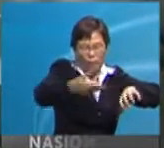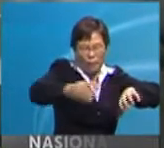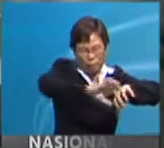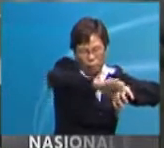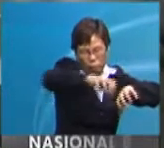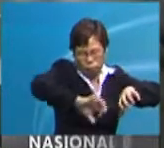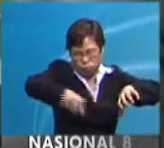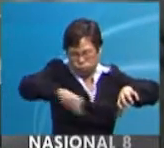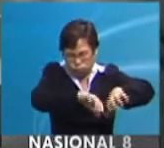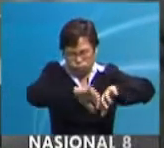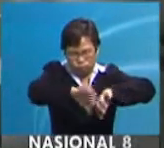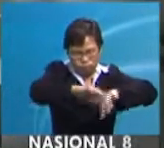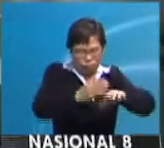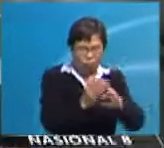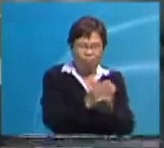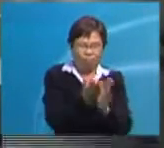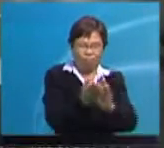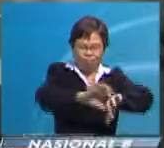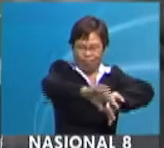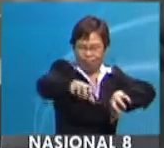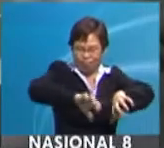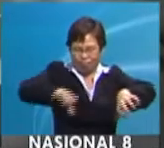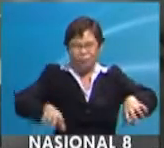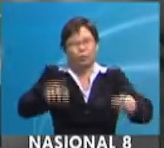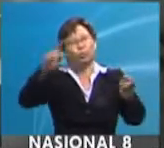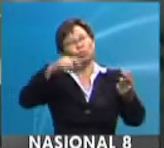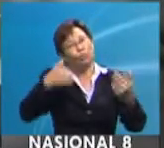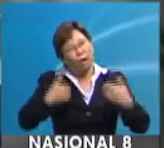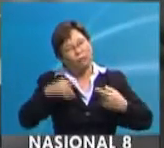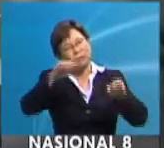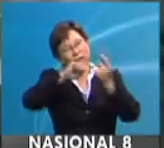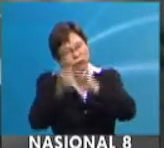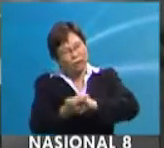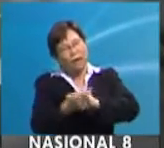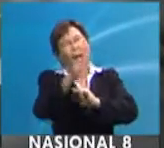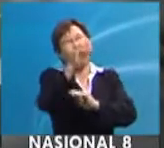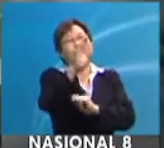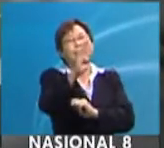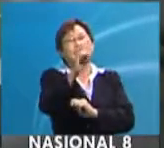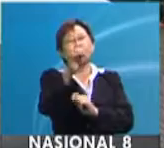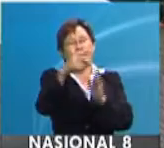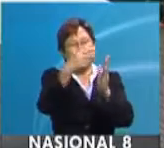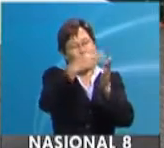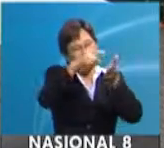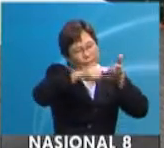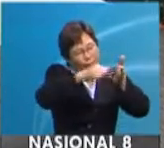it may be so to have a change in the sense that having a baroding